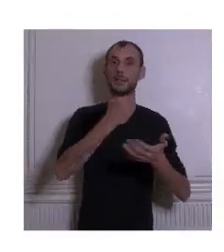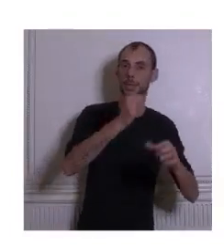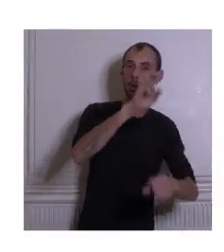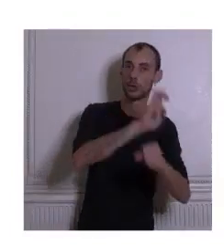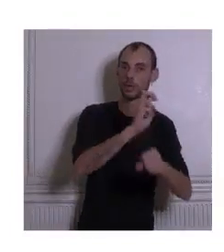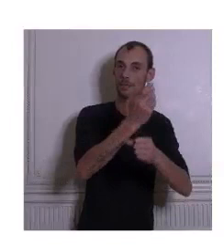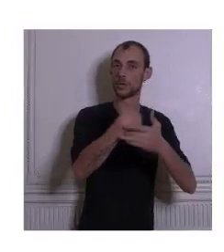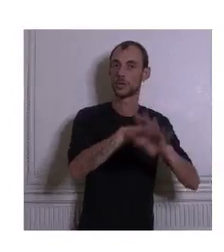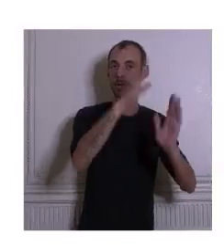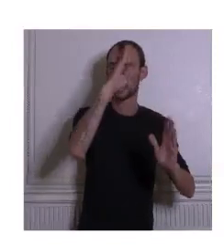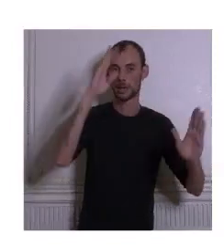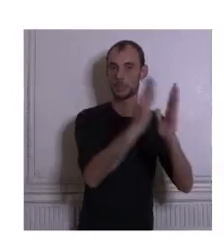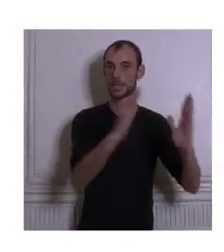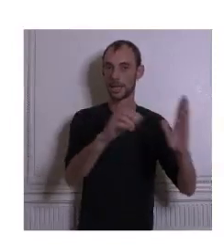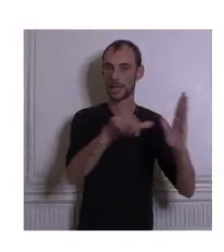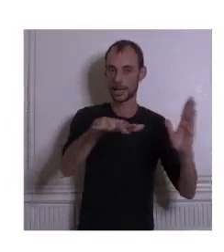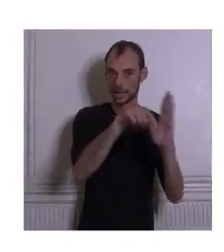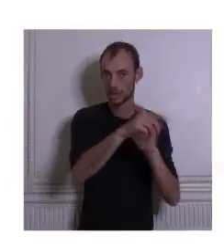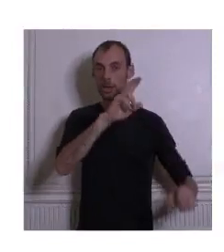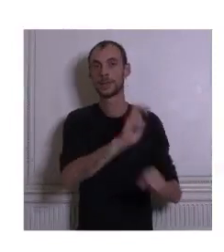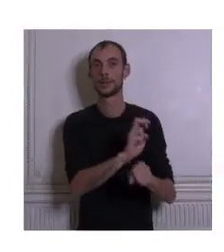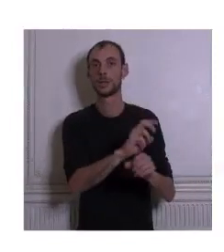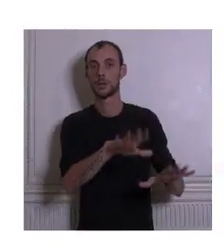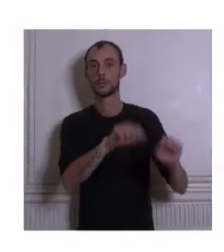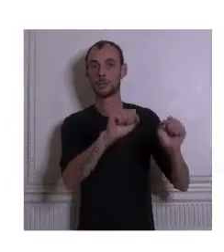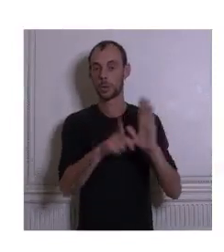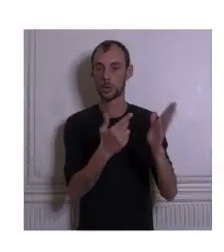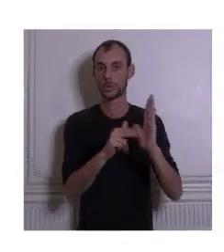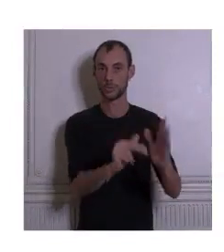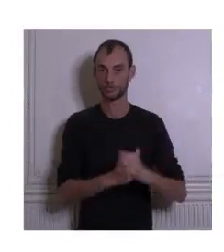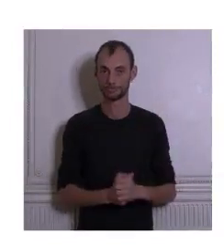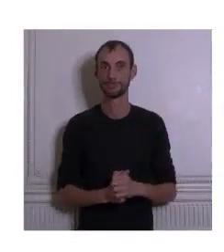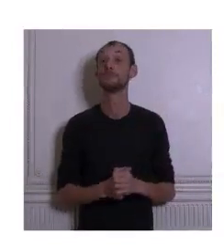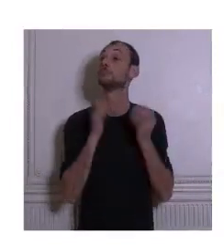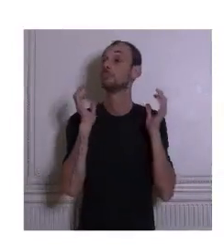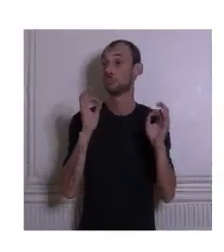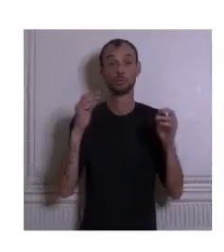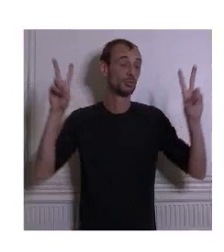agent polyvalent administratif et technique à la restauration municipale.